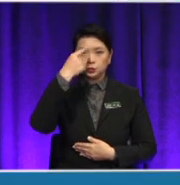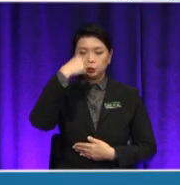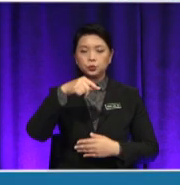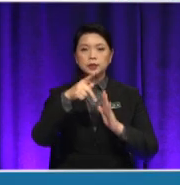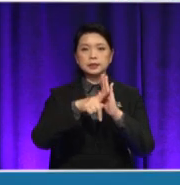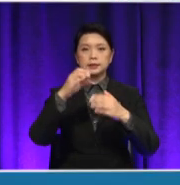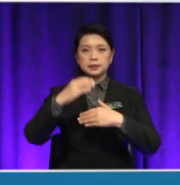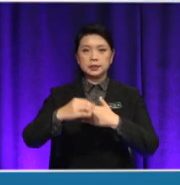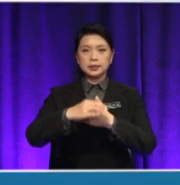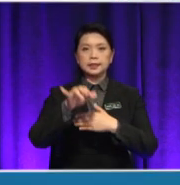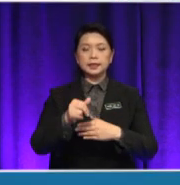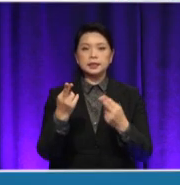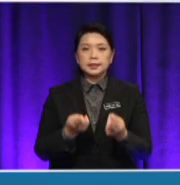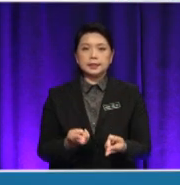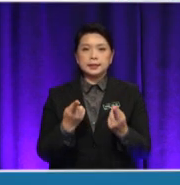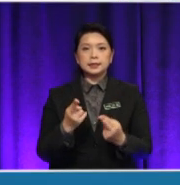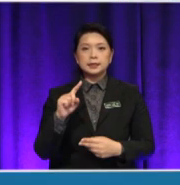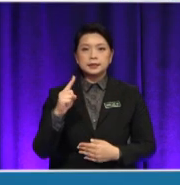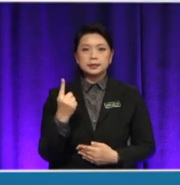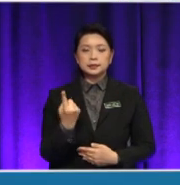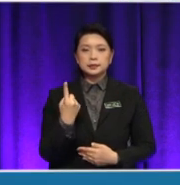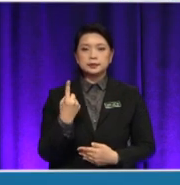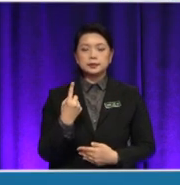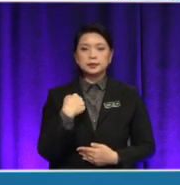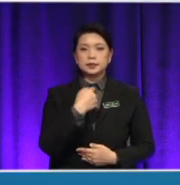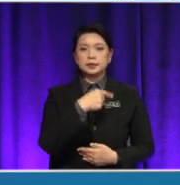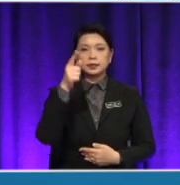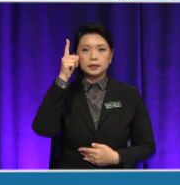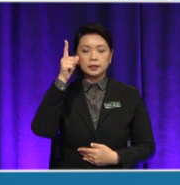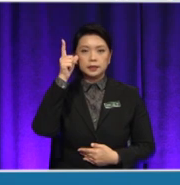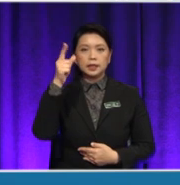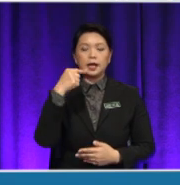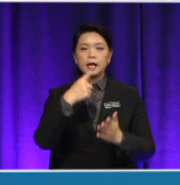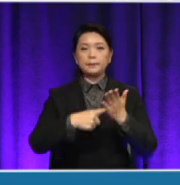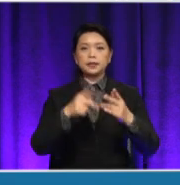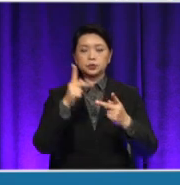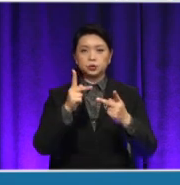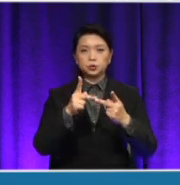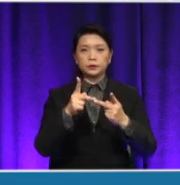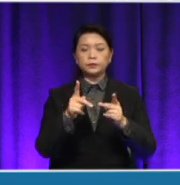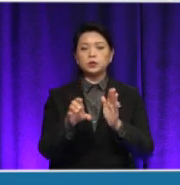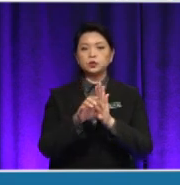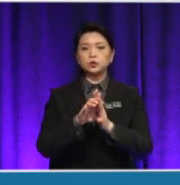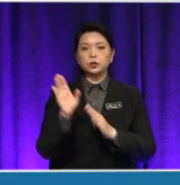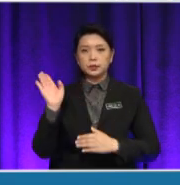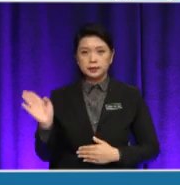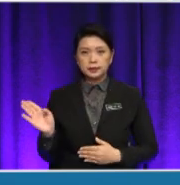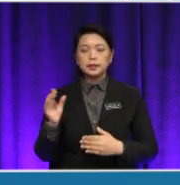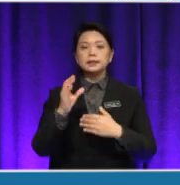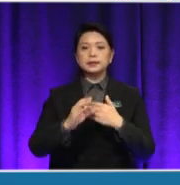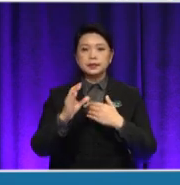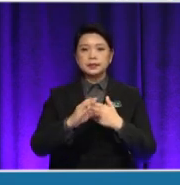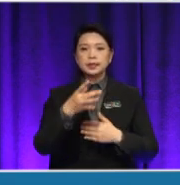sahaja. Okey. Alright, kita pergi tengok kecederaan apa yang sesuai. Iaitu kecederaan tisu lembut sahaja yang